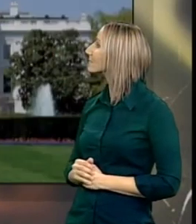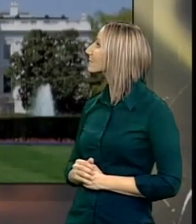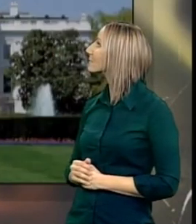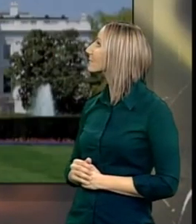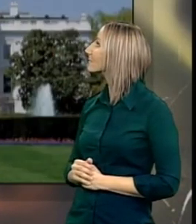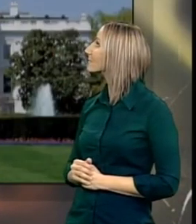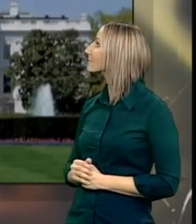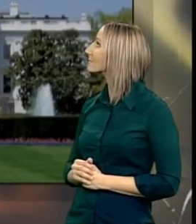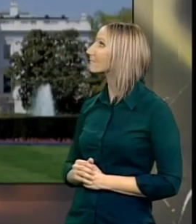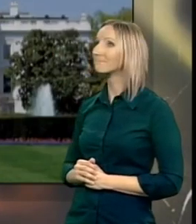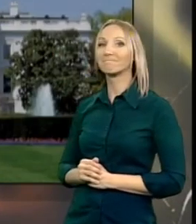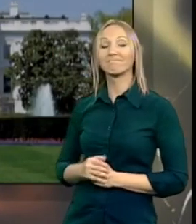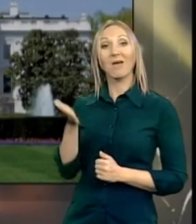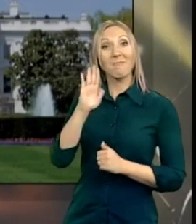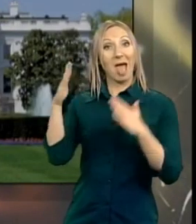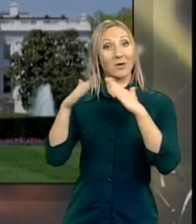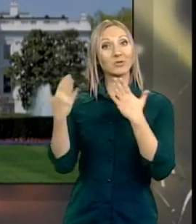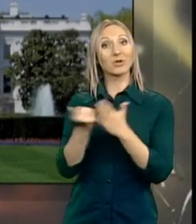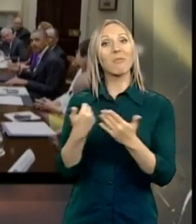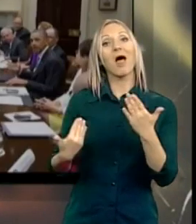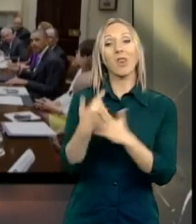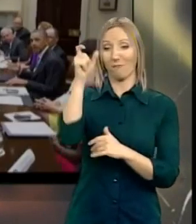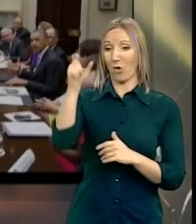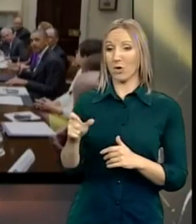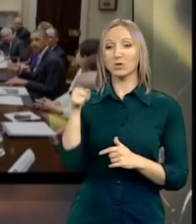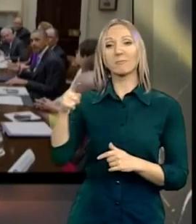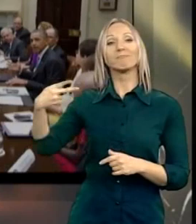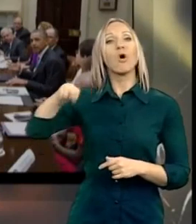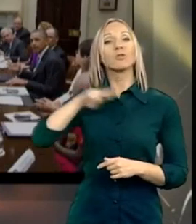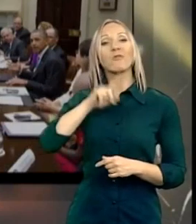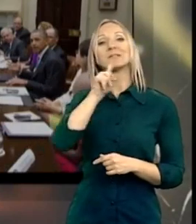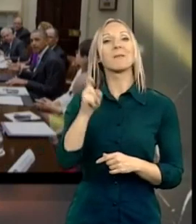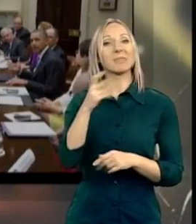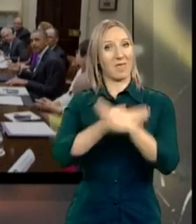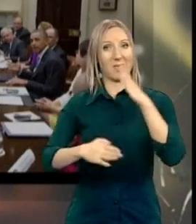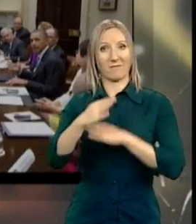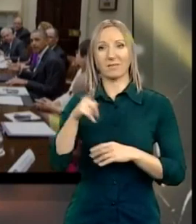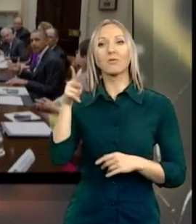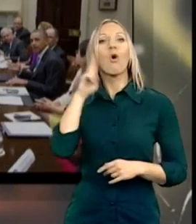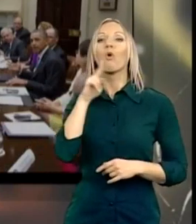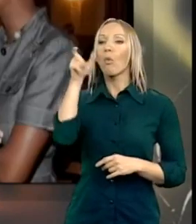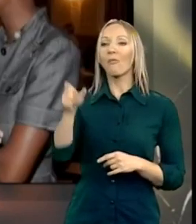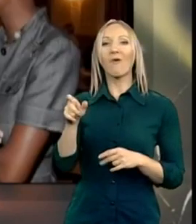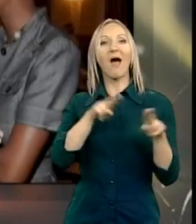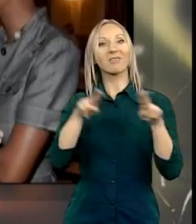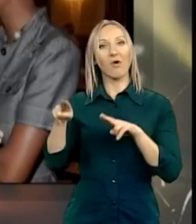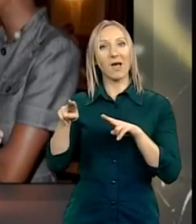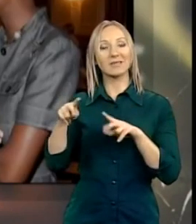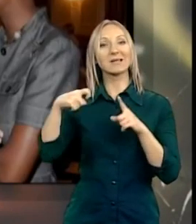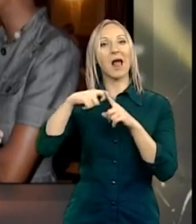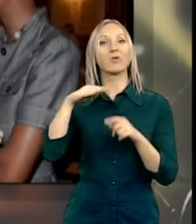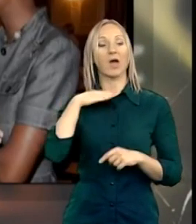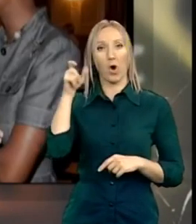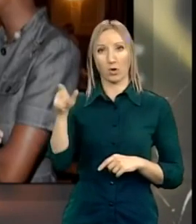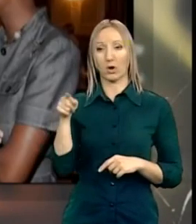Bela kuća dobila je novu osobu zaduženu za pitanja invaliditeta. To je gluva advokatica Klaudija Gordon.